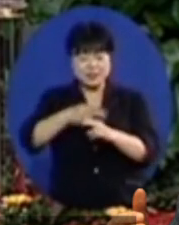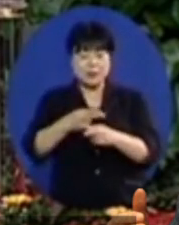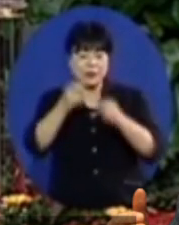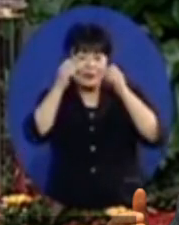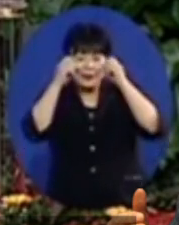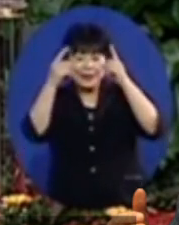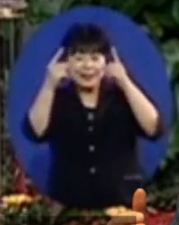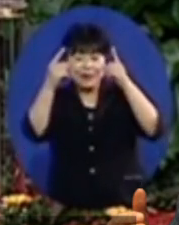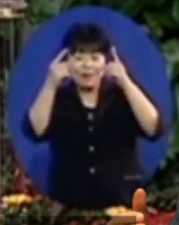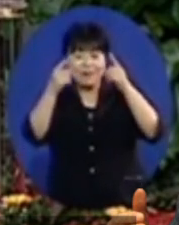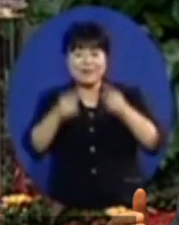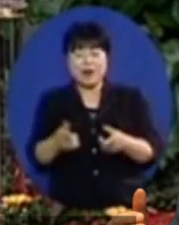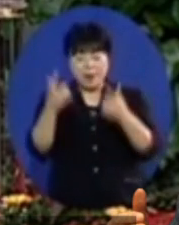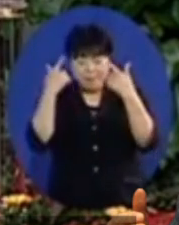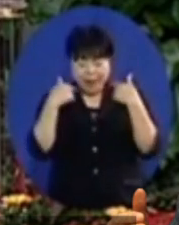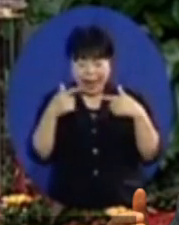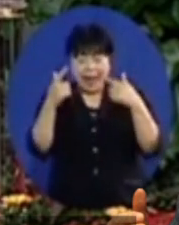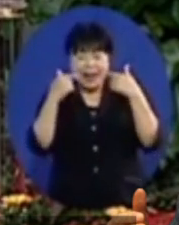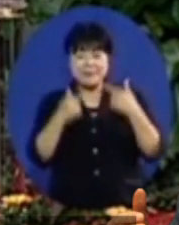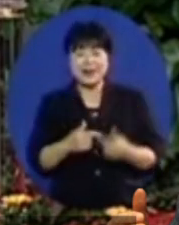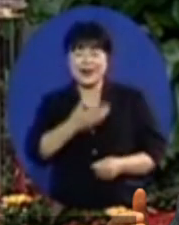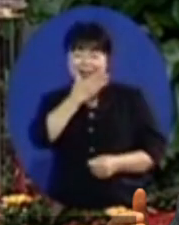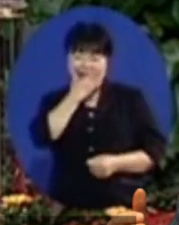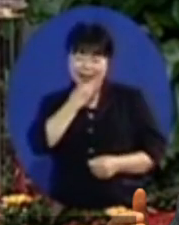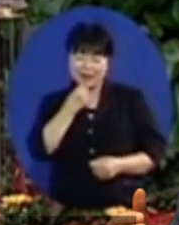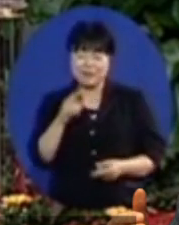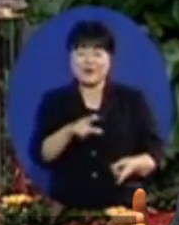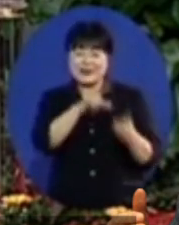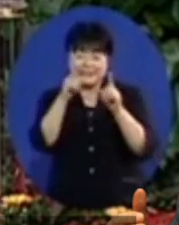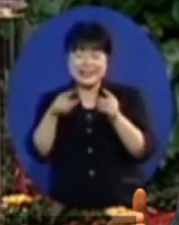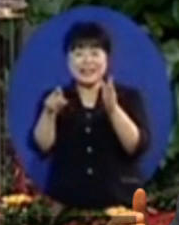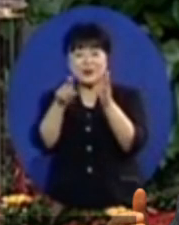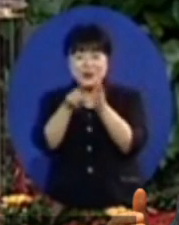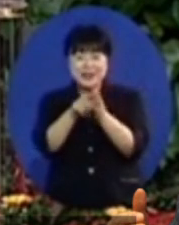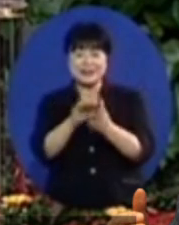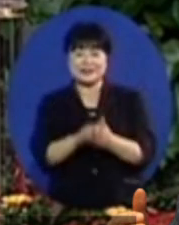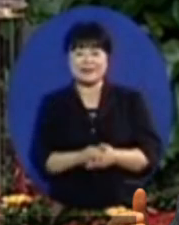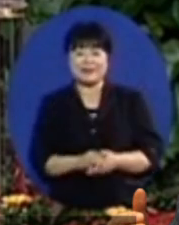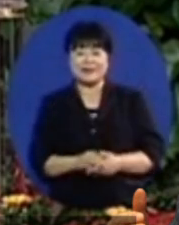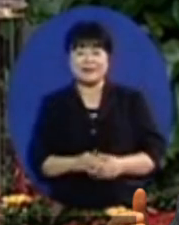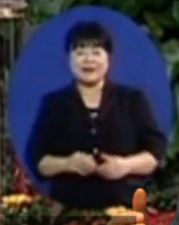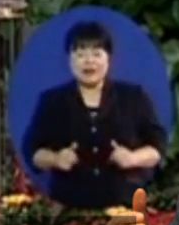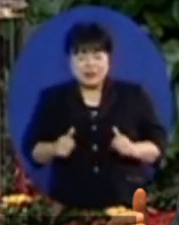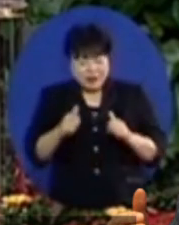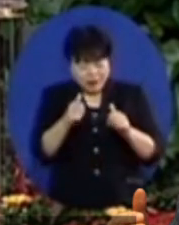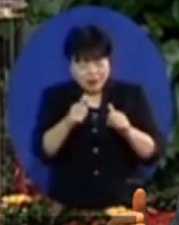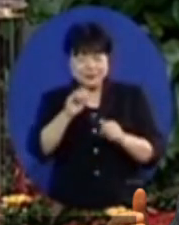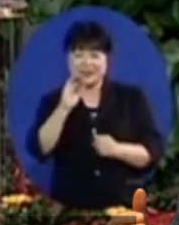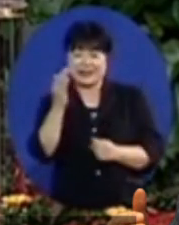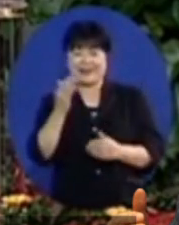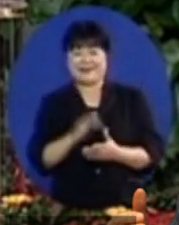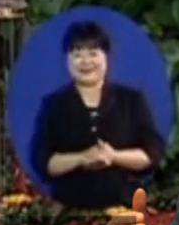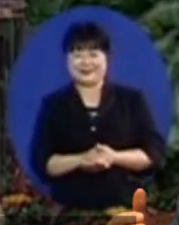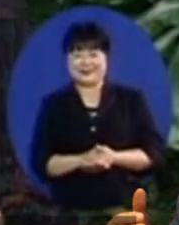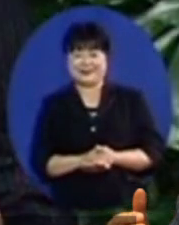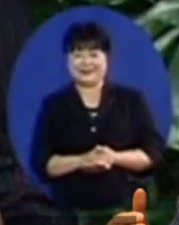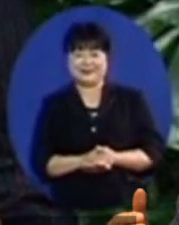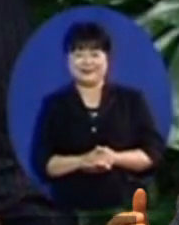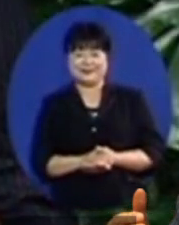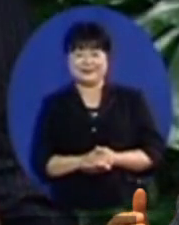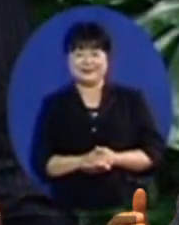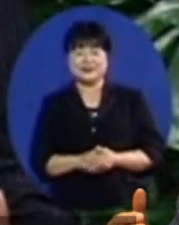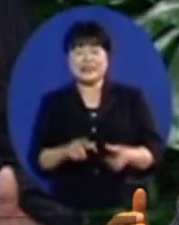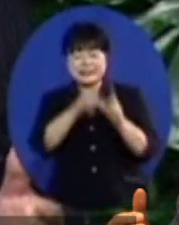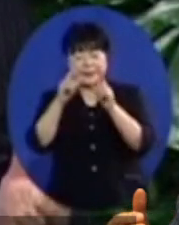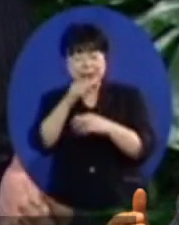깨닫고 우리는 날마다 행복한 삶을 살기 위해서 노력해야 되는 것입니다. 우리가 사는 이